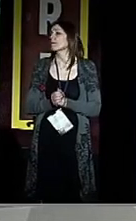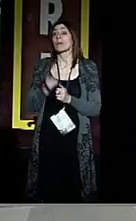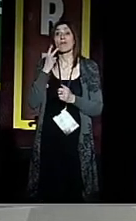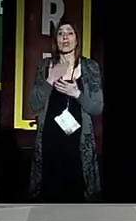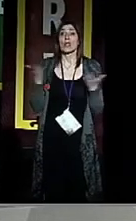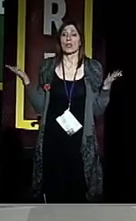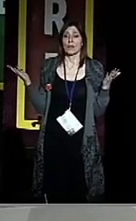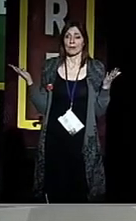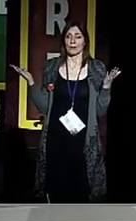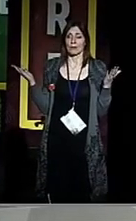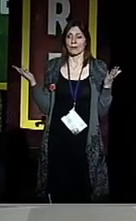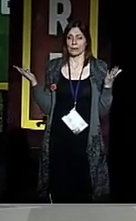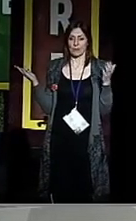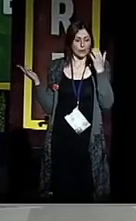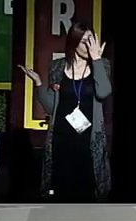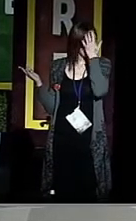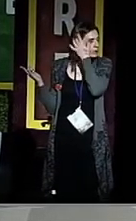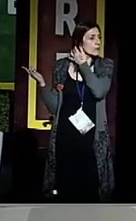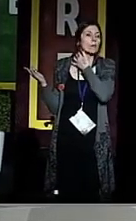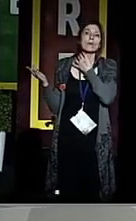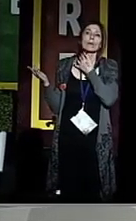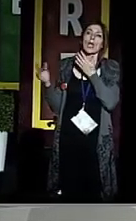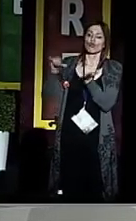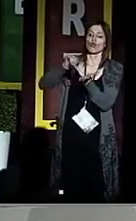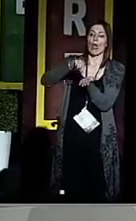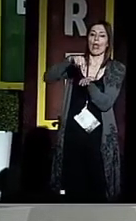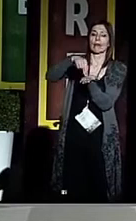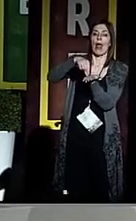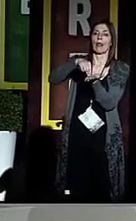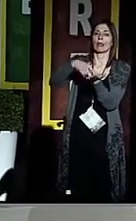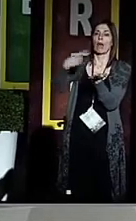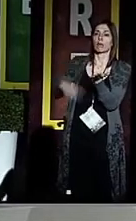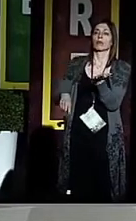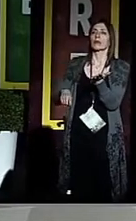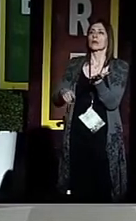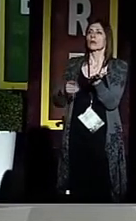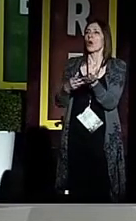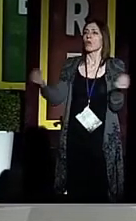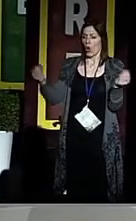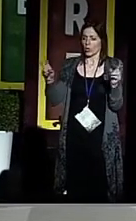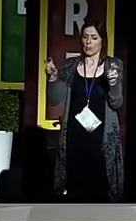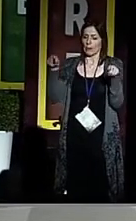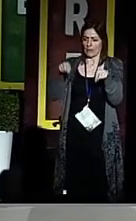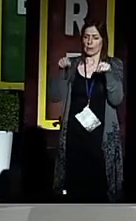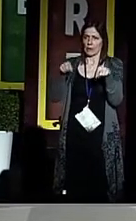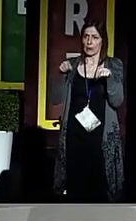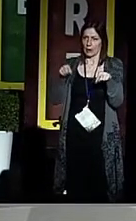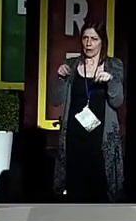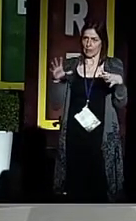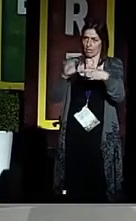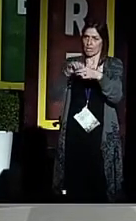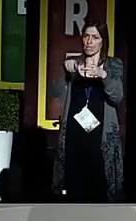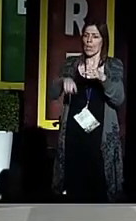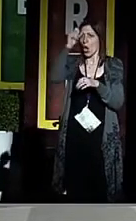Vedete, è la centralità di queste cose, molte assemblee su questi temi, la cultura